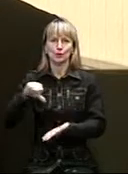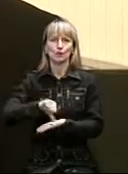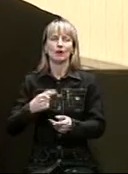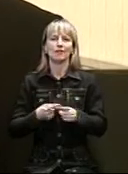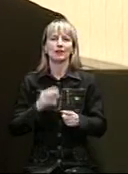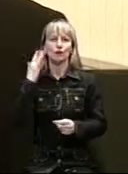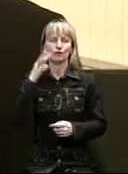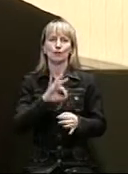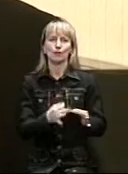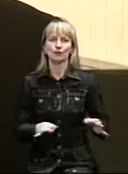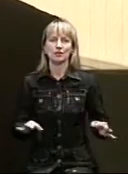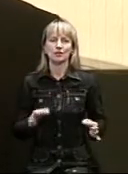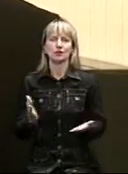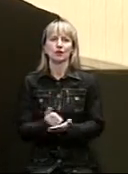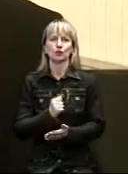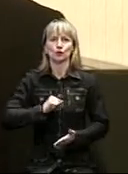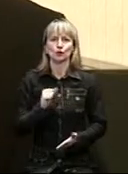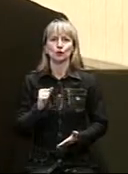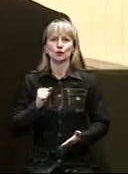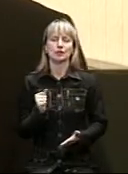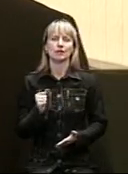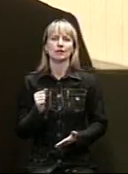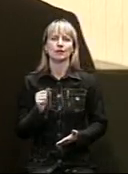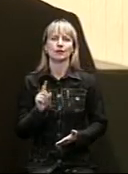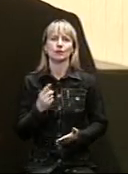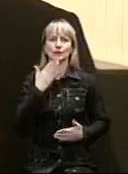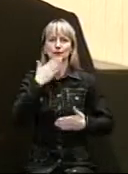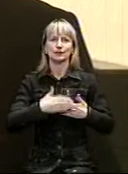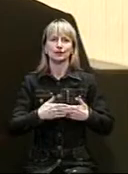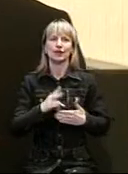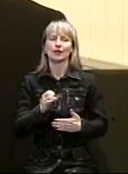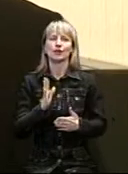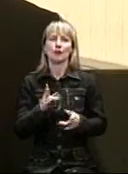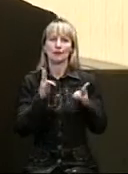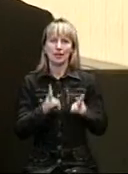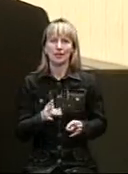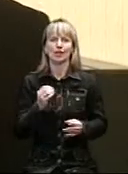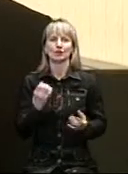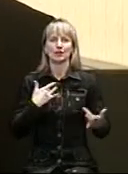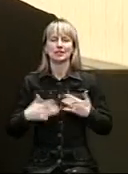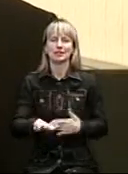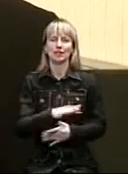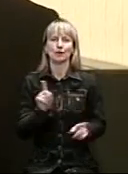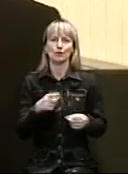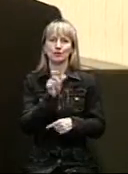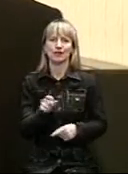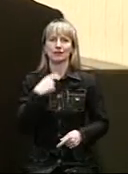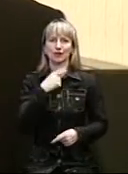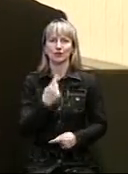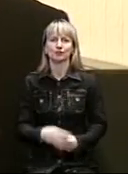творчому процесі, знаходити друзів, адже зближає не тільки біда друзів, а ще й сцена, як у нас музикантів